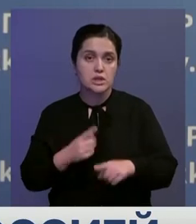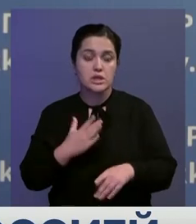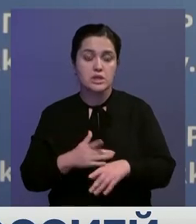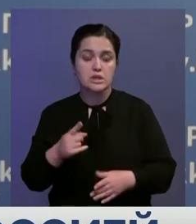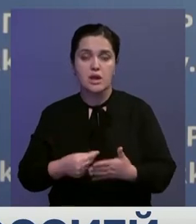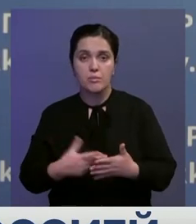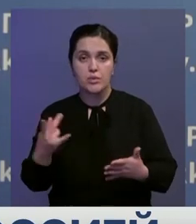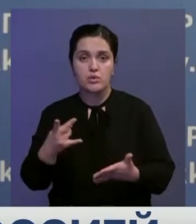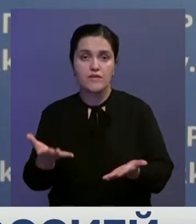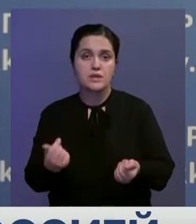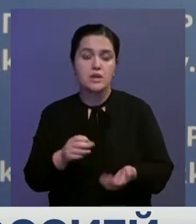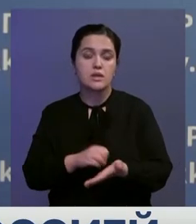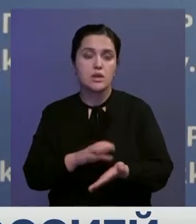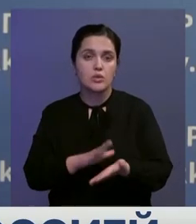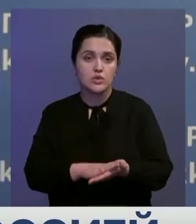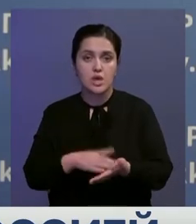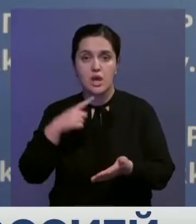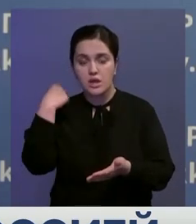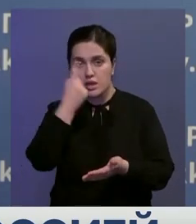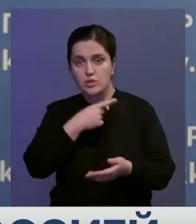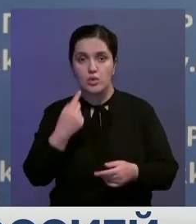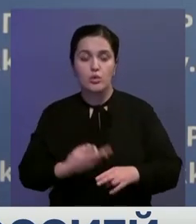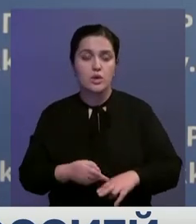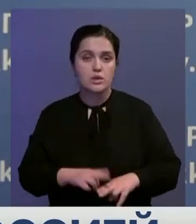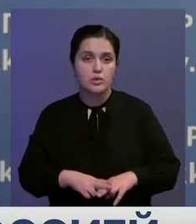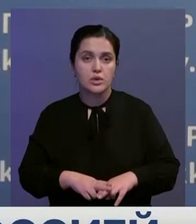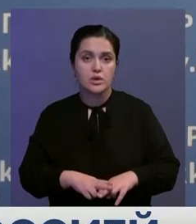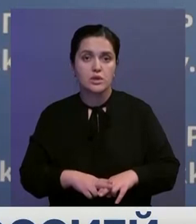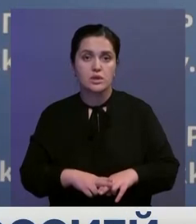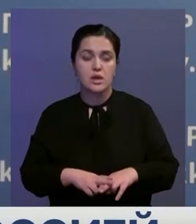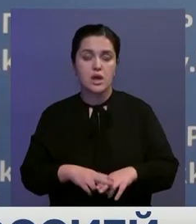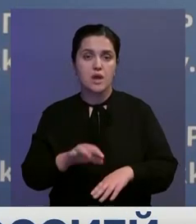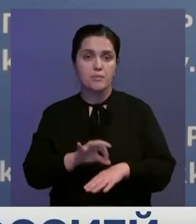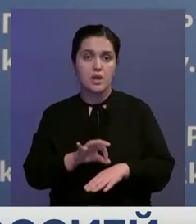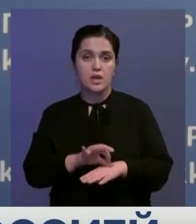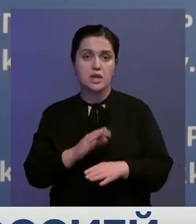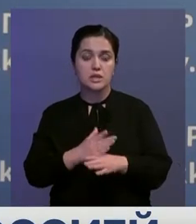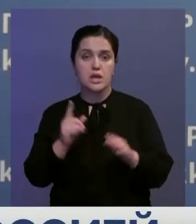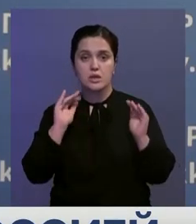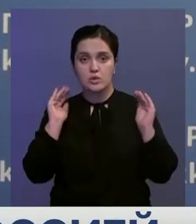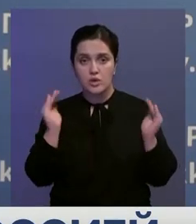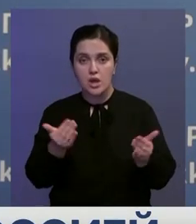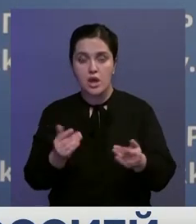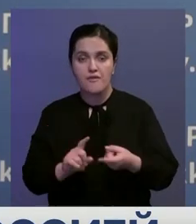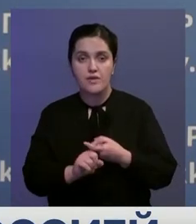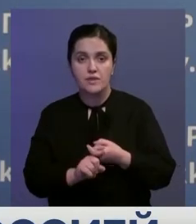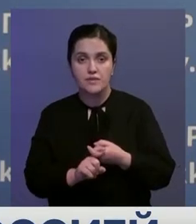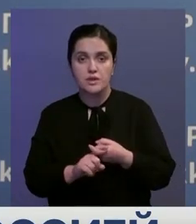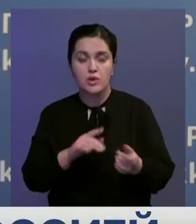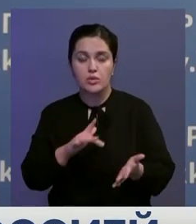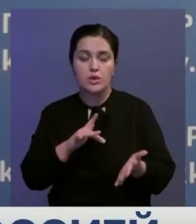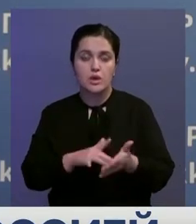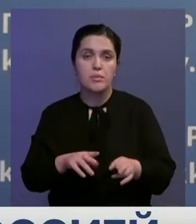его взяли на учет. Лиц, у которых симптомы, они изолируются в инфекционный стационар